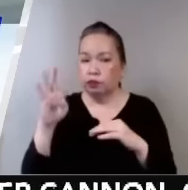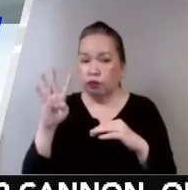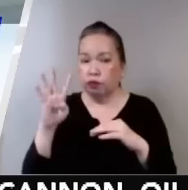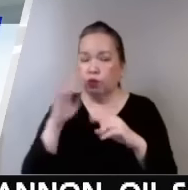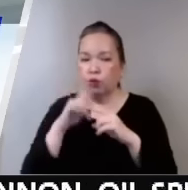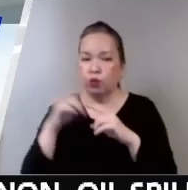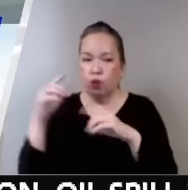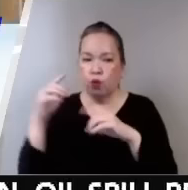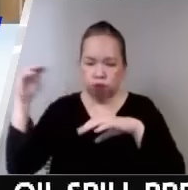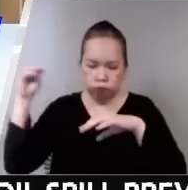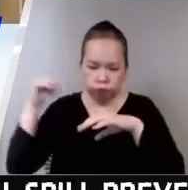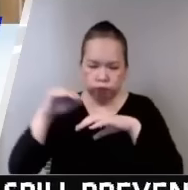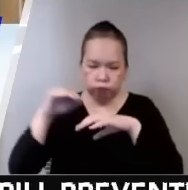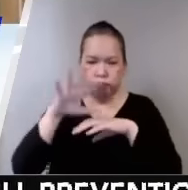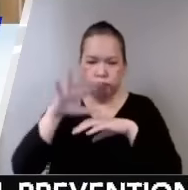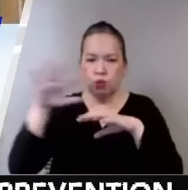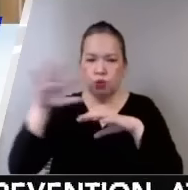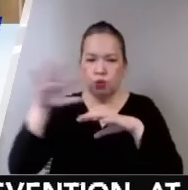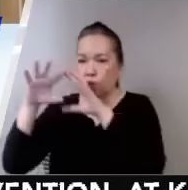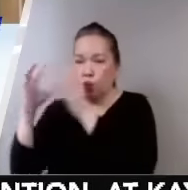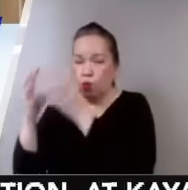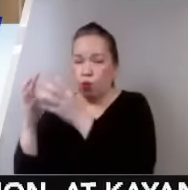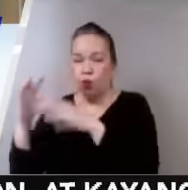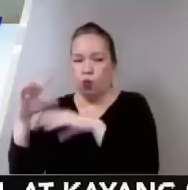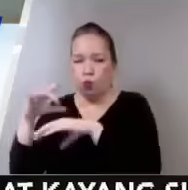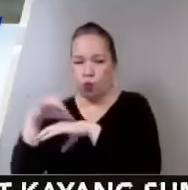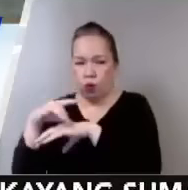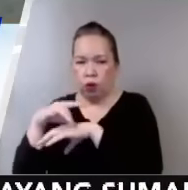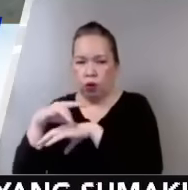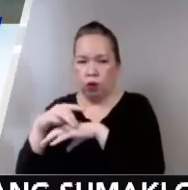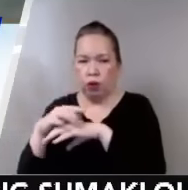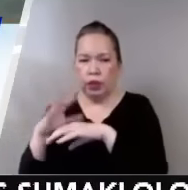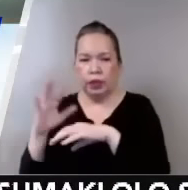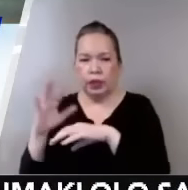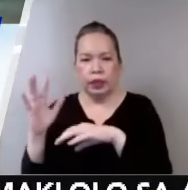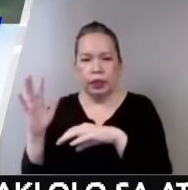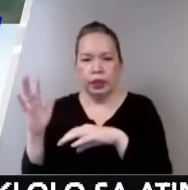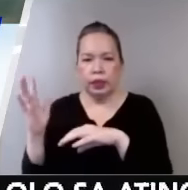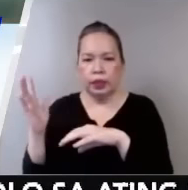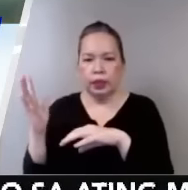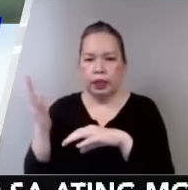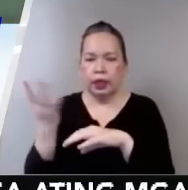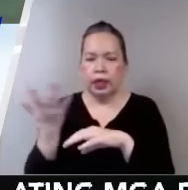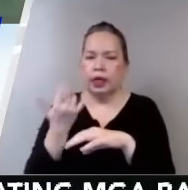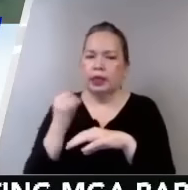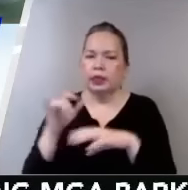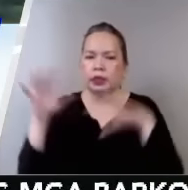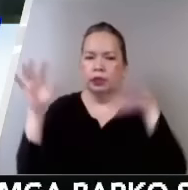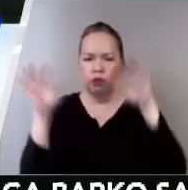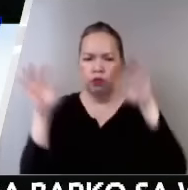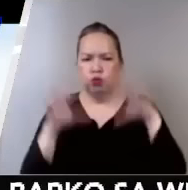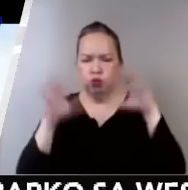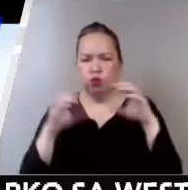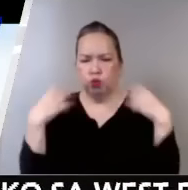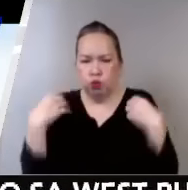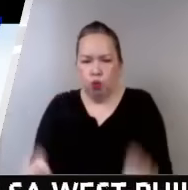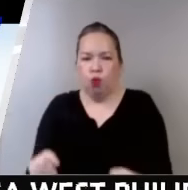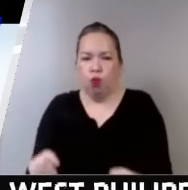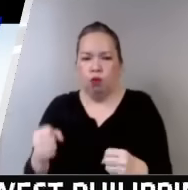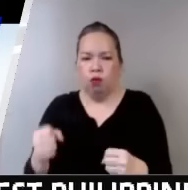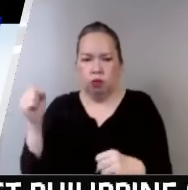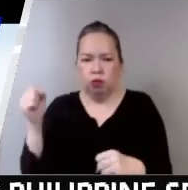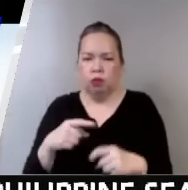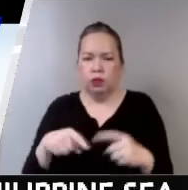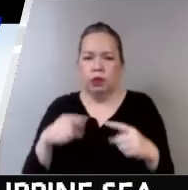mundo. At kung ihahalin tulad raw ito sa bagyo, nasa severe category ito. Posible raw ito magdulot ng